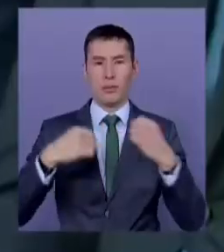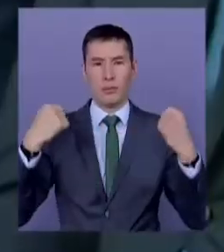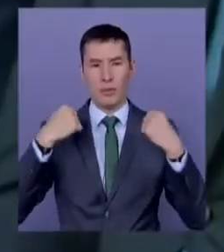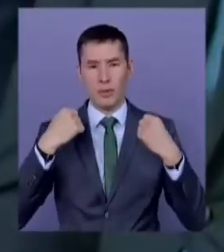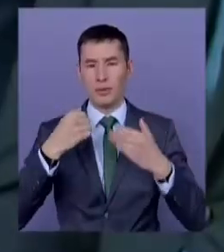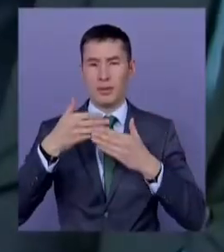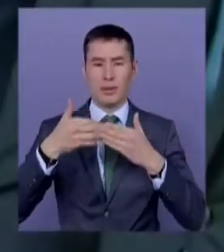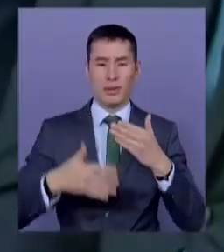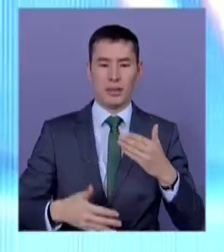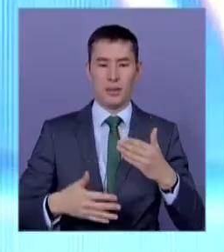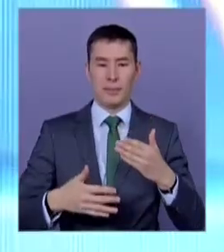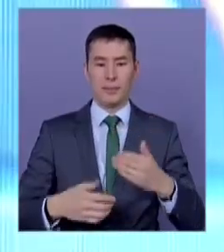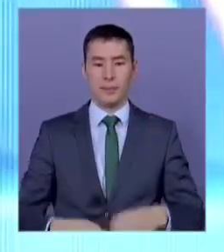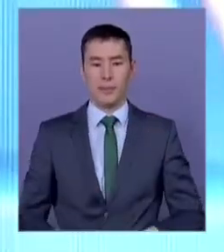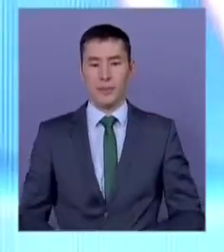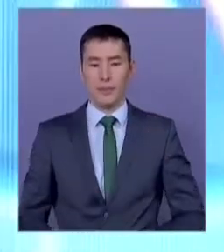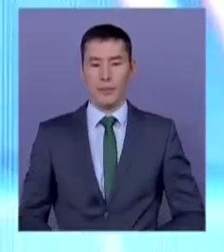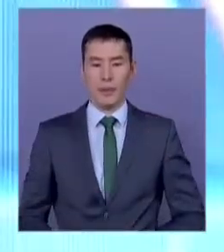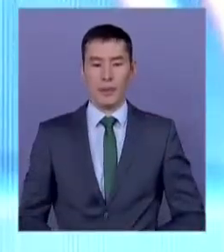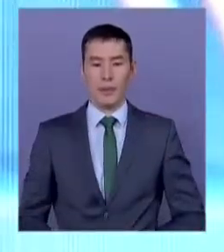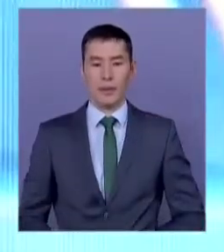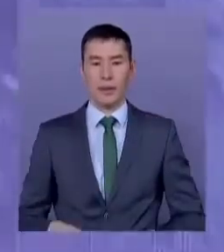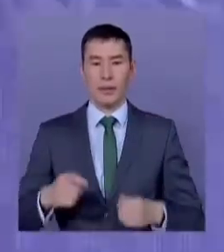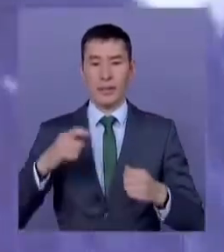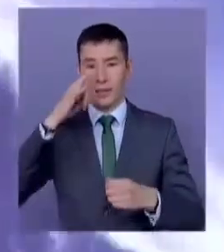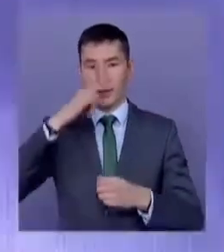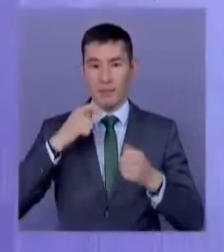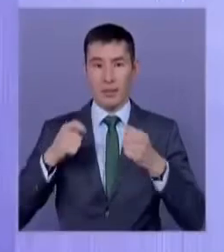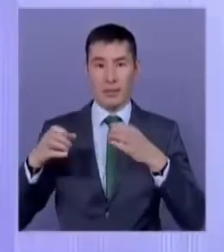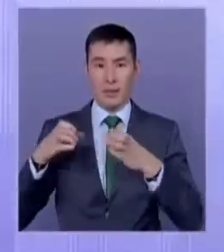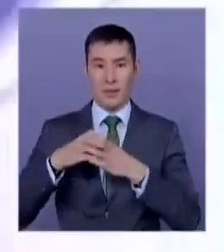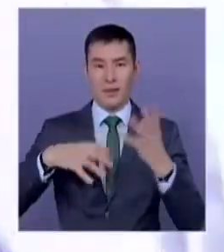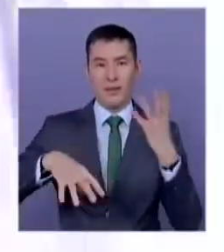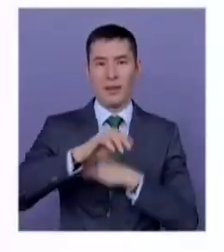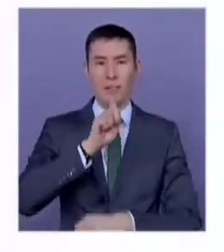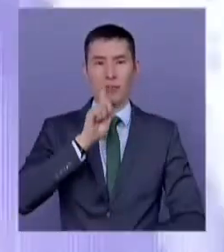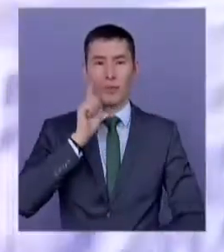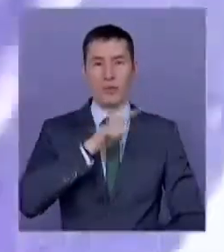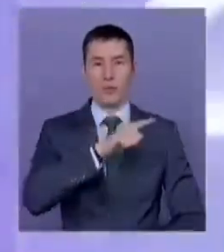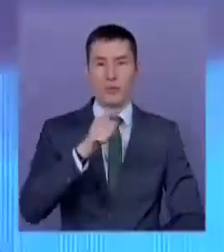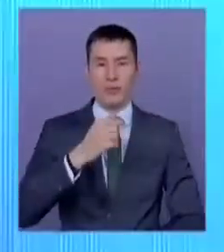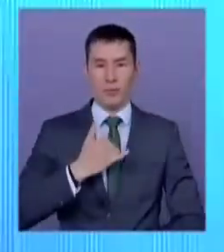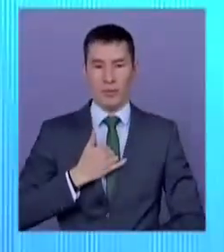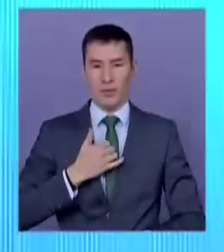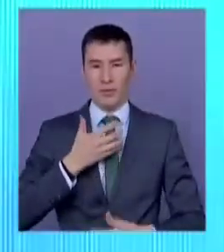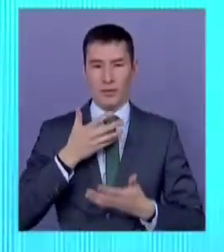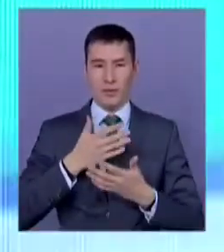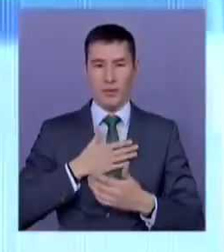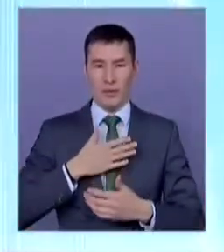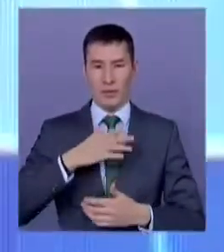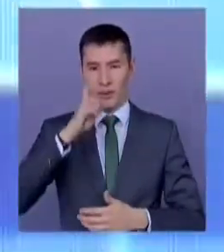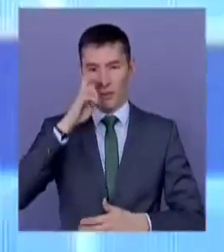келеді. Мен Қазақстан үкіметінің атынан барлық жастарға осы мынау еліміздің